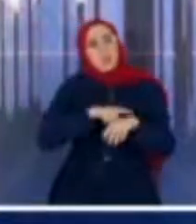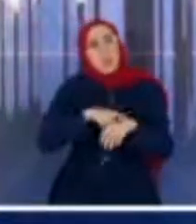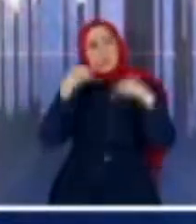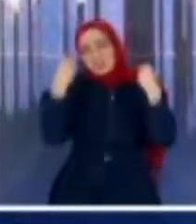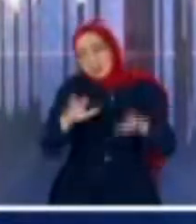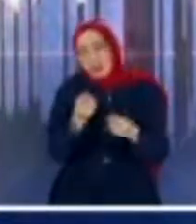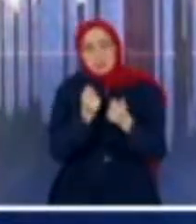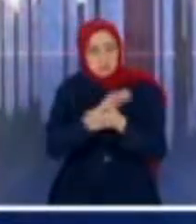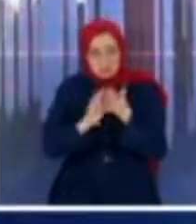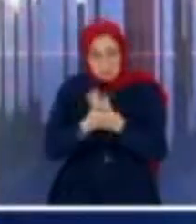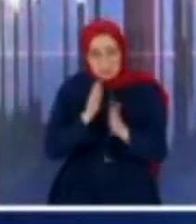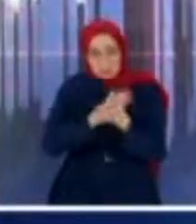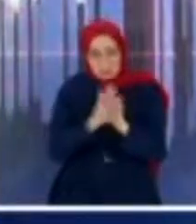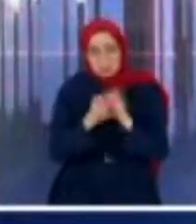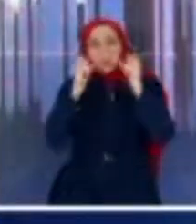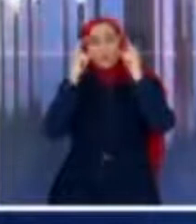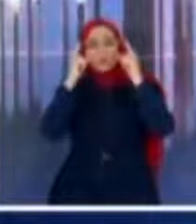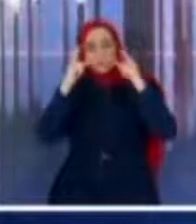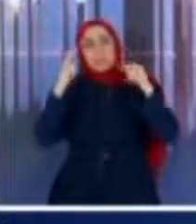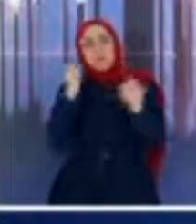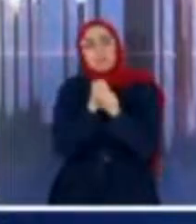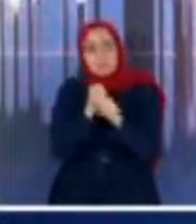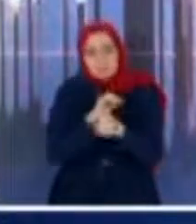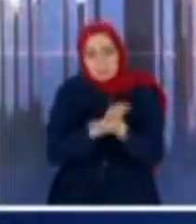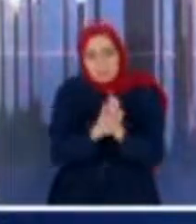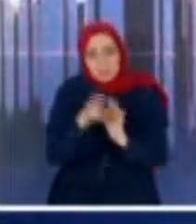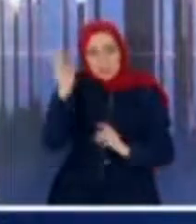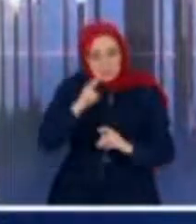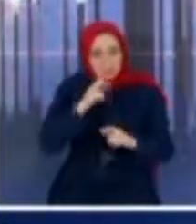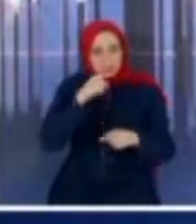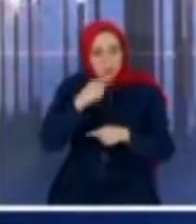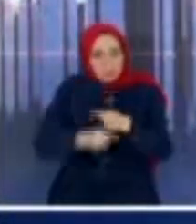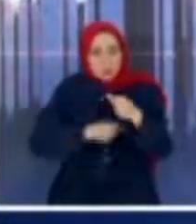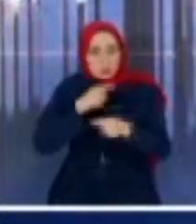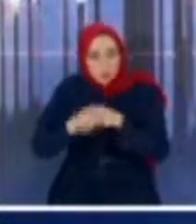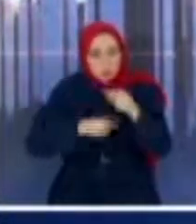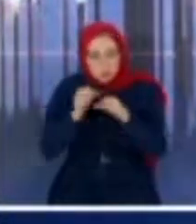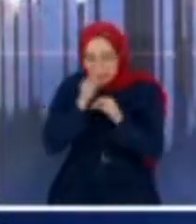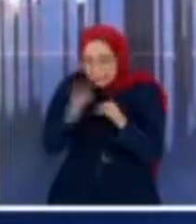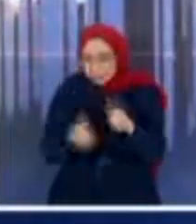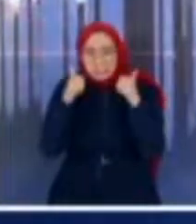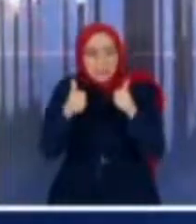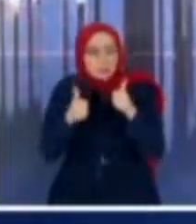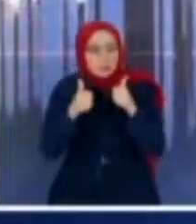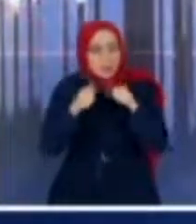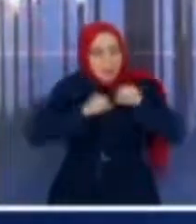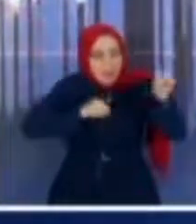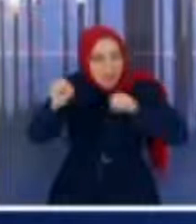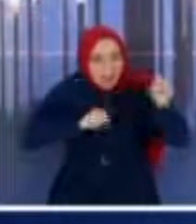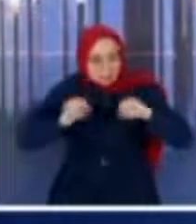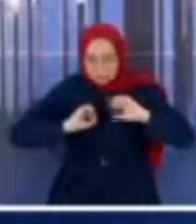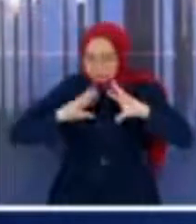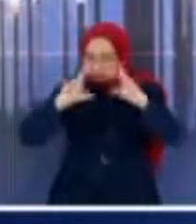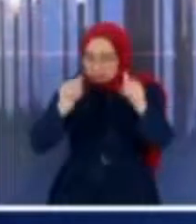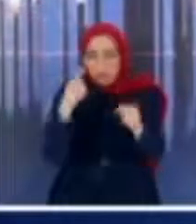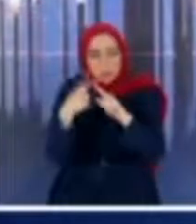للجمعيه وتقوم الصباح وبرشا حاجات اخرى، اما كي تلقى فما نتيجه في الاخر، كي تلقى اللي تعبك مشيش خساره، كي تلقى اللي فما